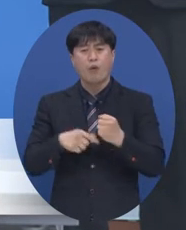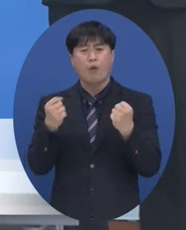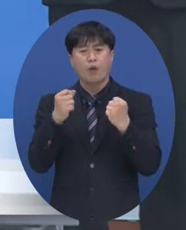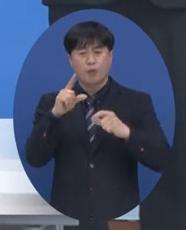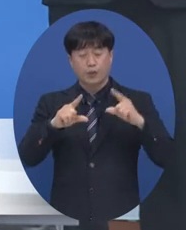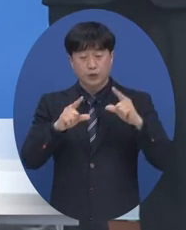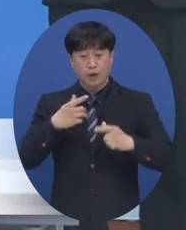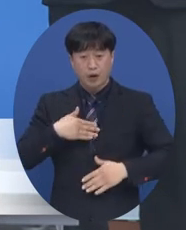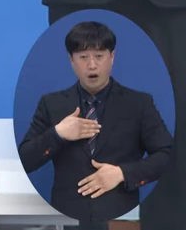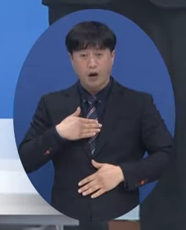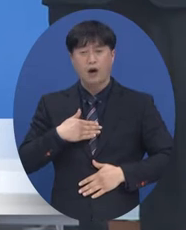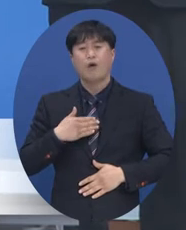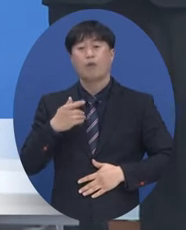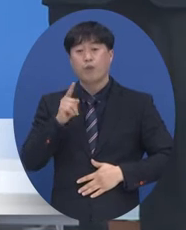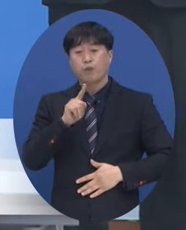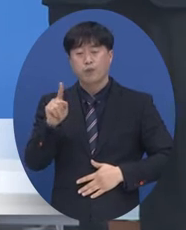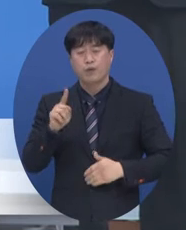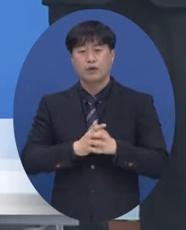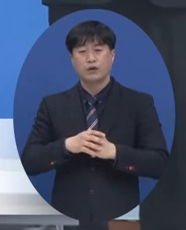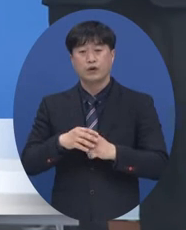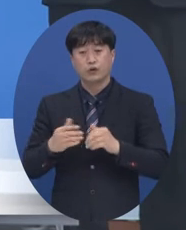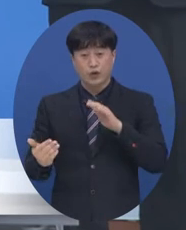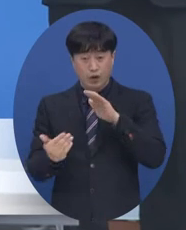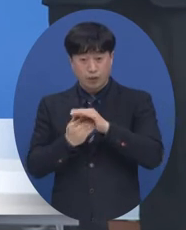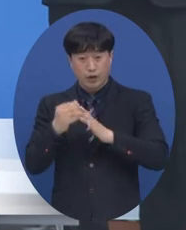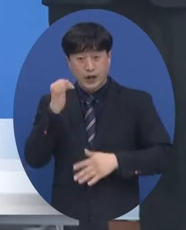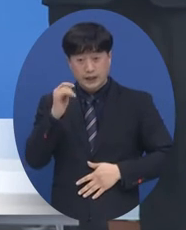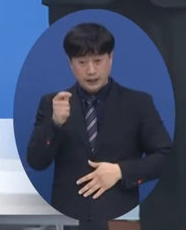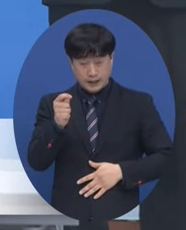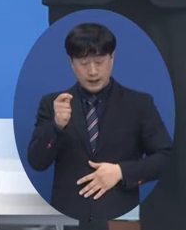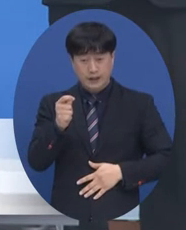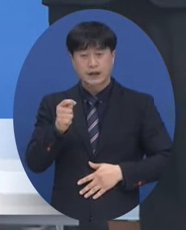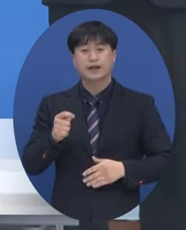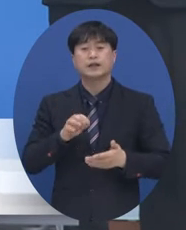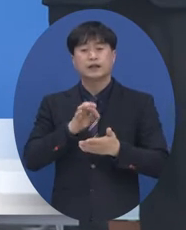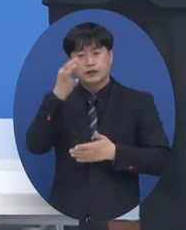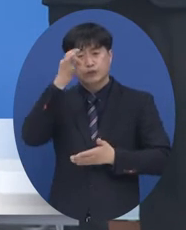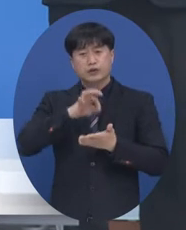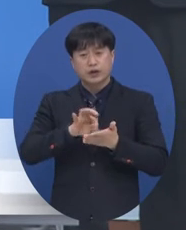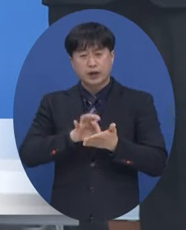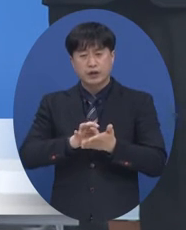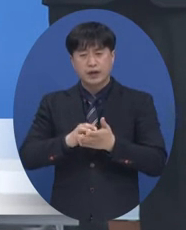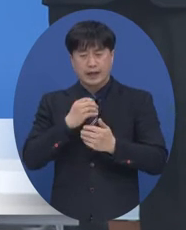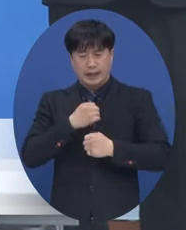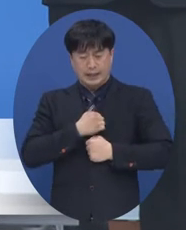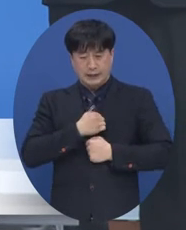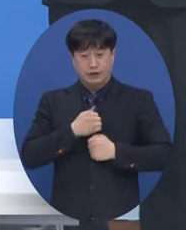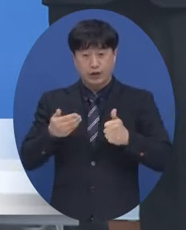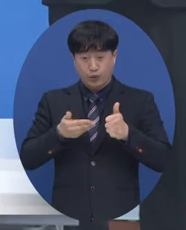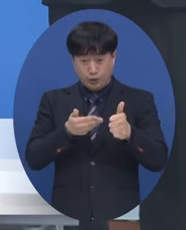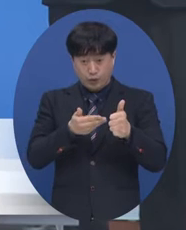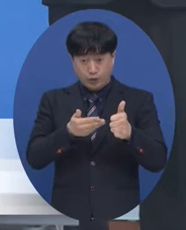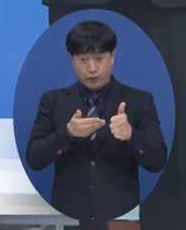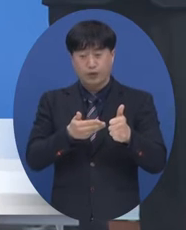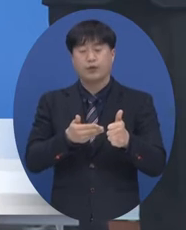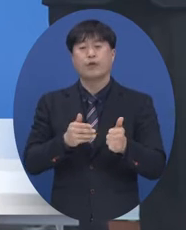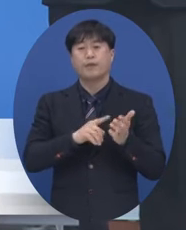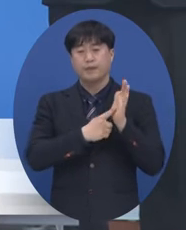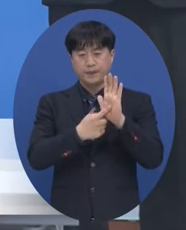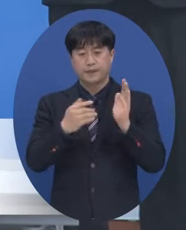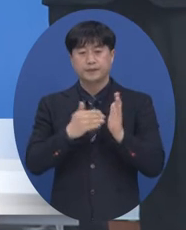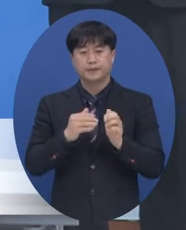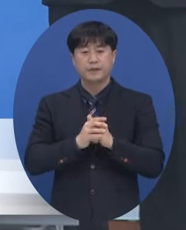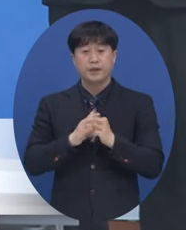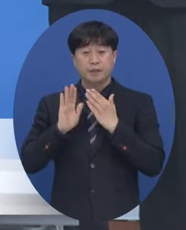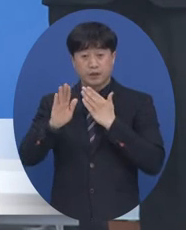경기도가 첨단 IT 기술을 활용해 안전한 보육 환경을 만들겠다는 구상을 발표했습니다. 미래 기술을 이용한